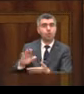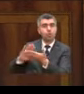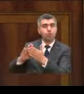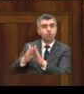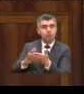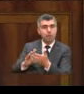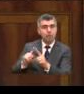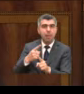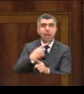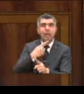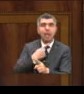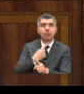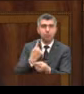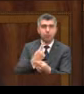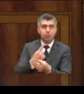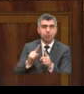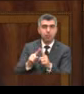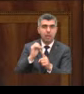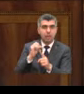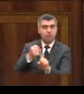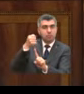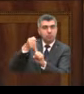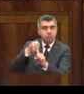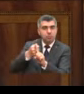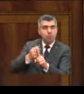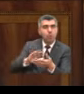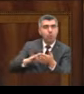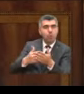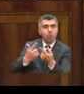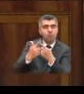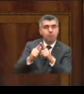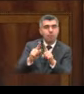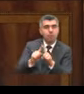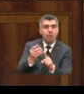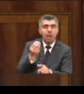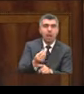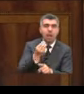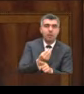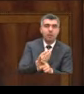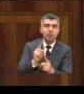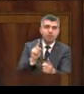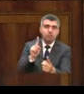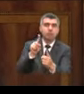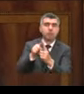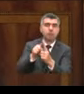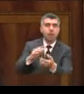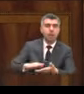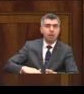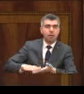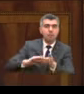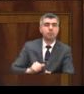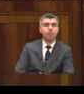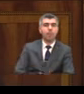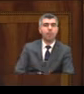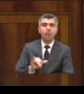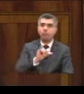الياسمين بالناظور التي تبذل مجهودات جبارة لحماية ورعاية هؤلاء الأطفال المتخلى عنهم دون أن